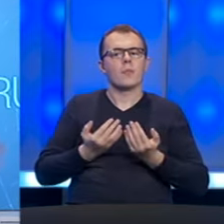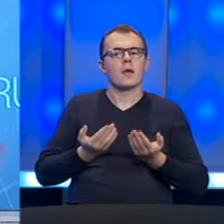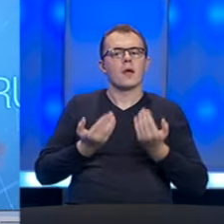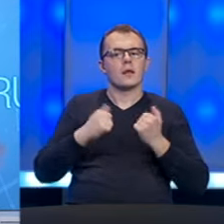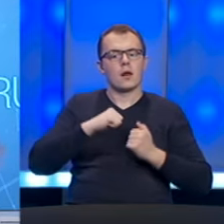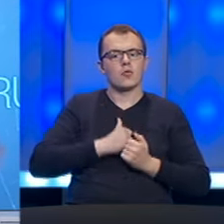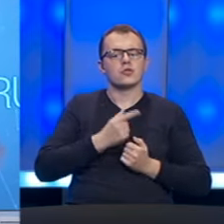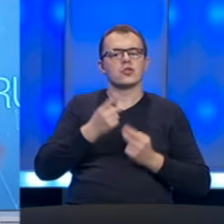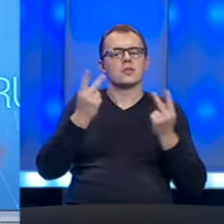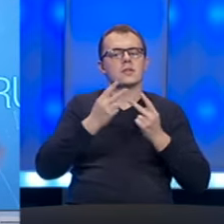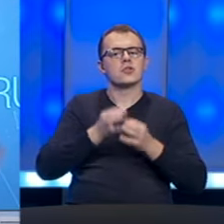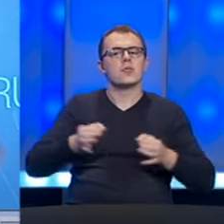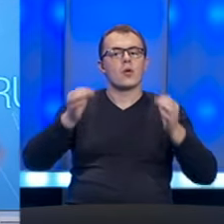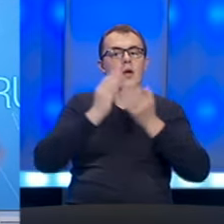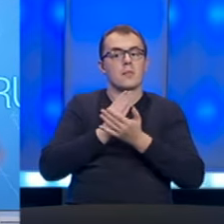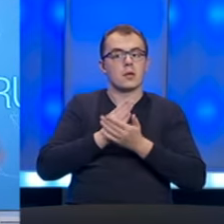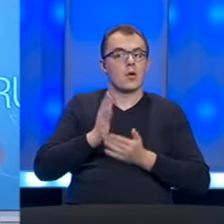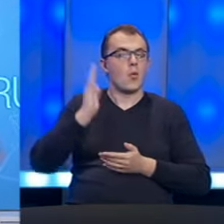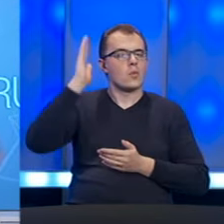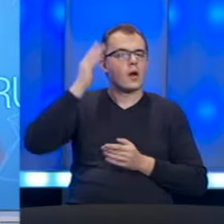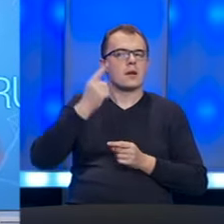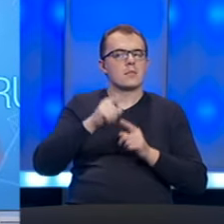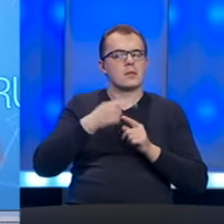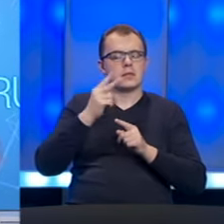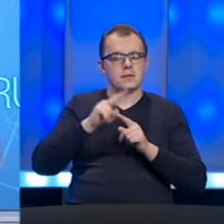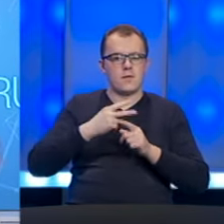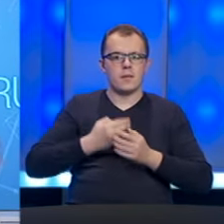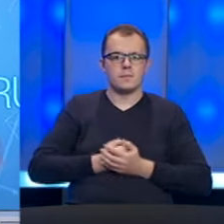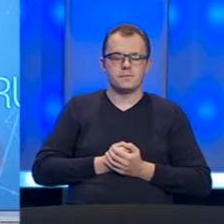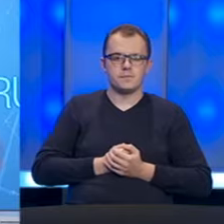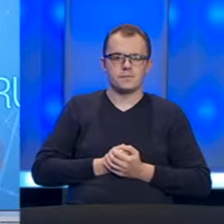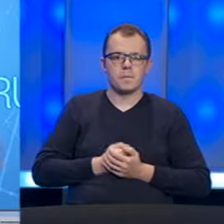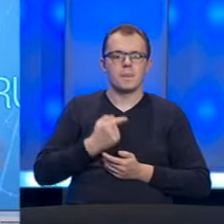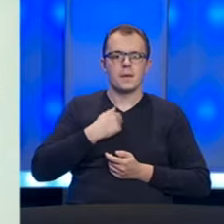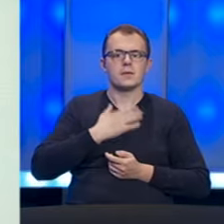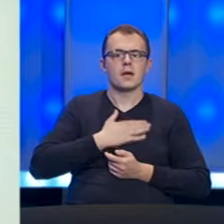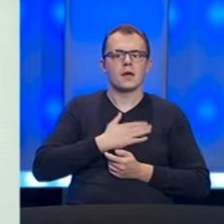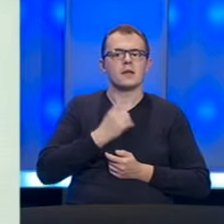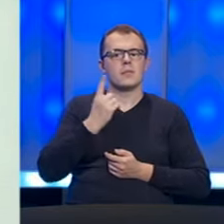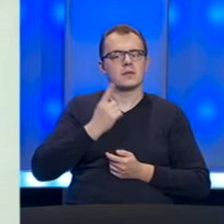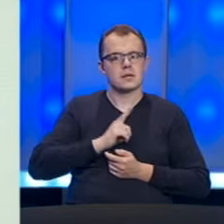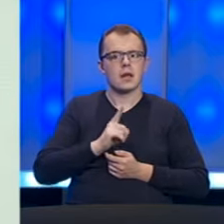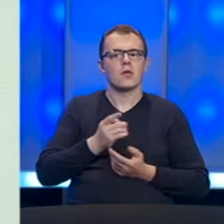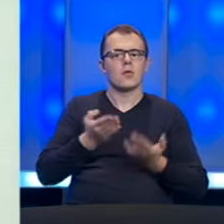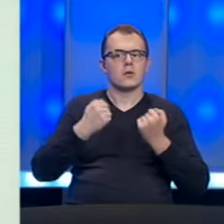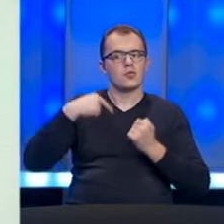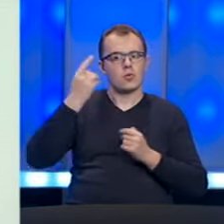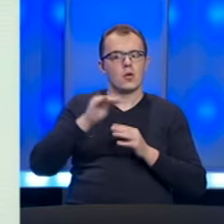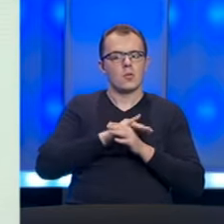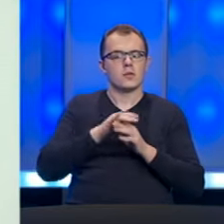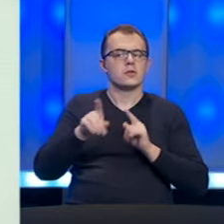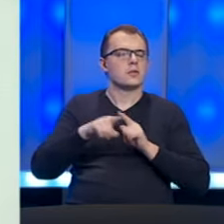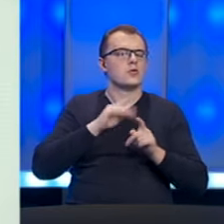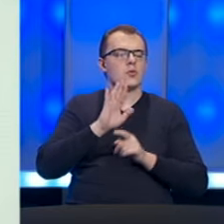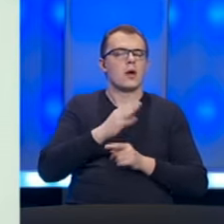li će sličnih projekata biti i u narednih mjesec, dva? Pa ja se nadam iskreno da ćemo i u narednom mjesecu isto